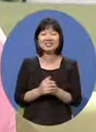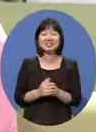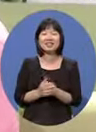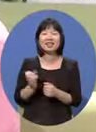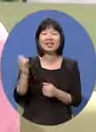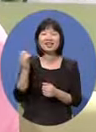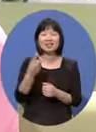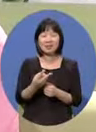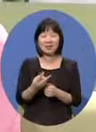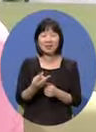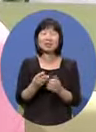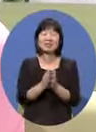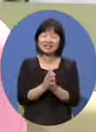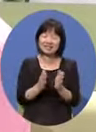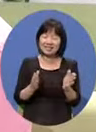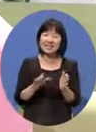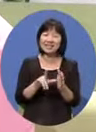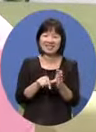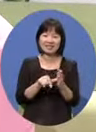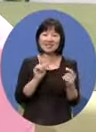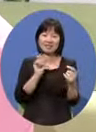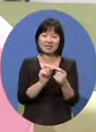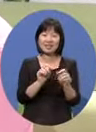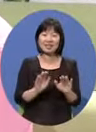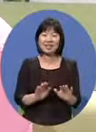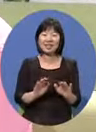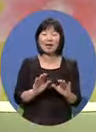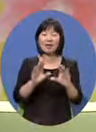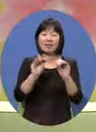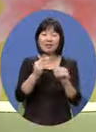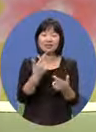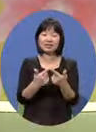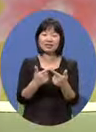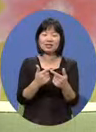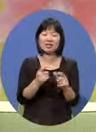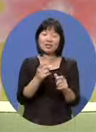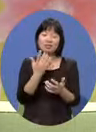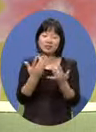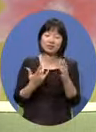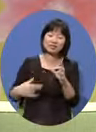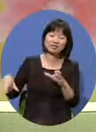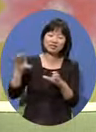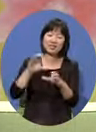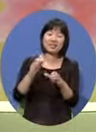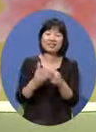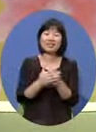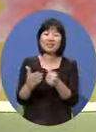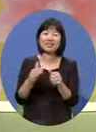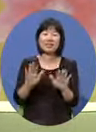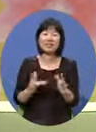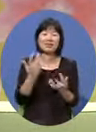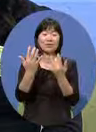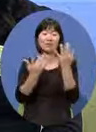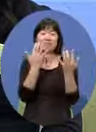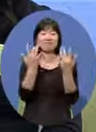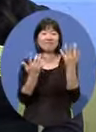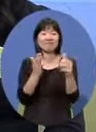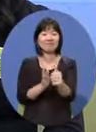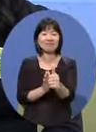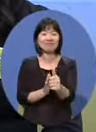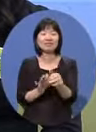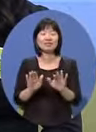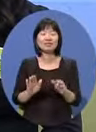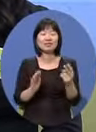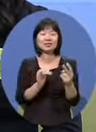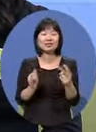새로 불 붙을 때 됐어요. 그렇죠. 네. 네. 저희가 네. 이 마른 장작에 불을 확 끼얹어 드렸으니까 이제부터는 네. 활활 타오르시기 바라겠습니다. 네.